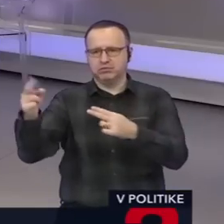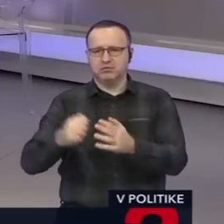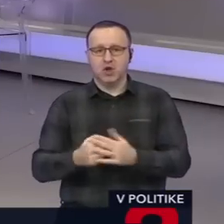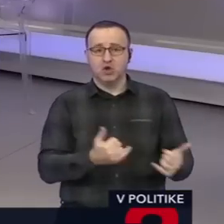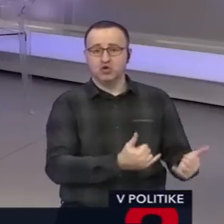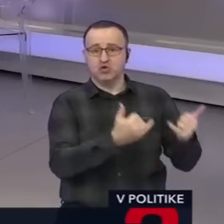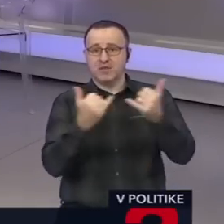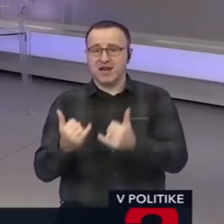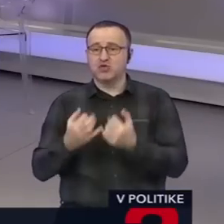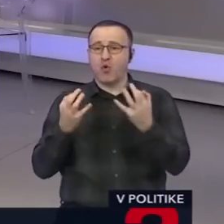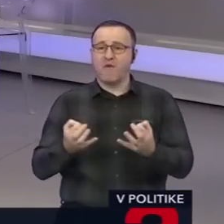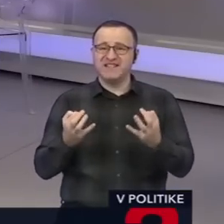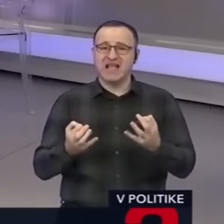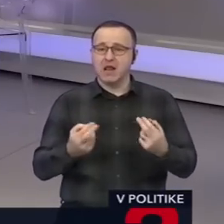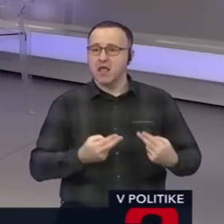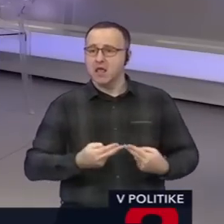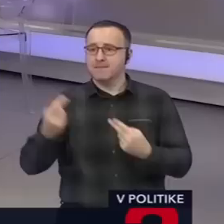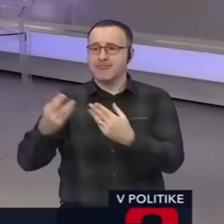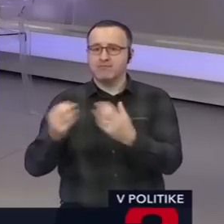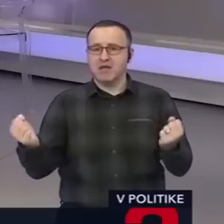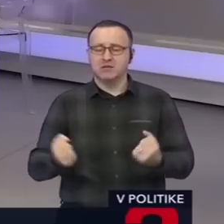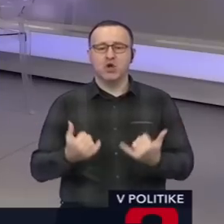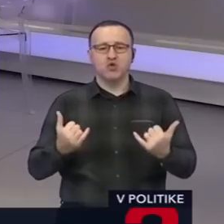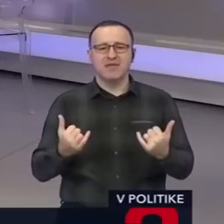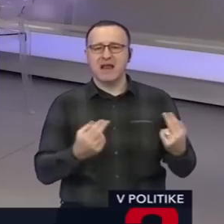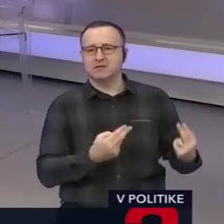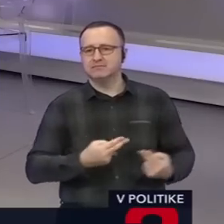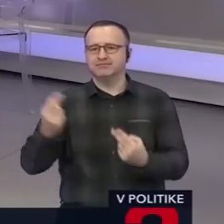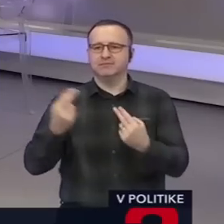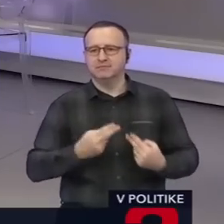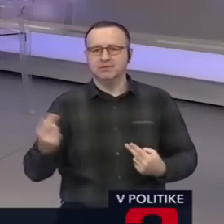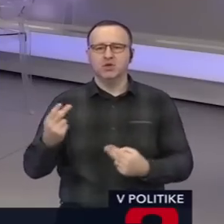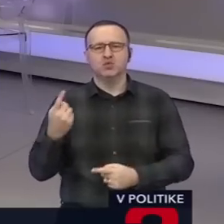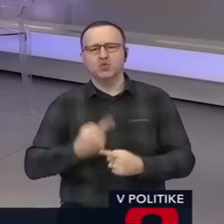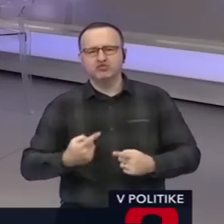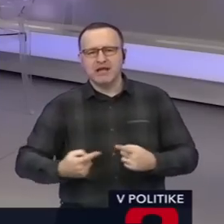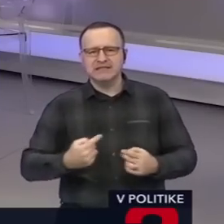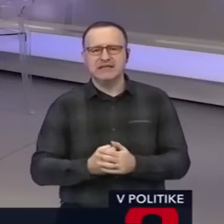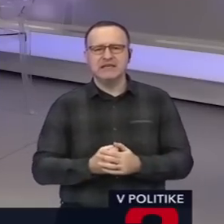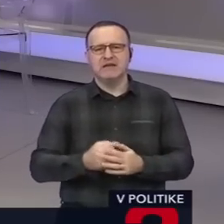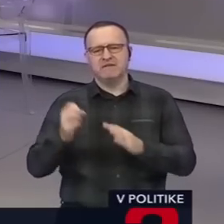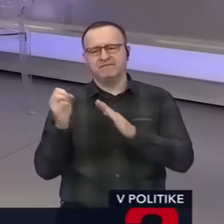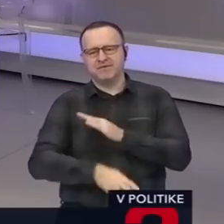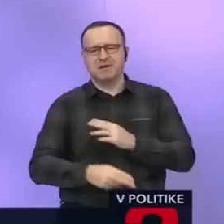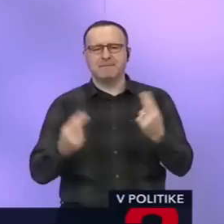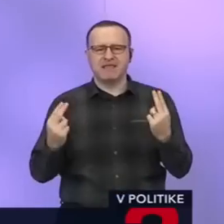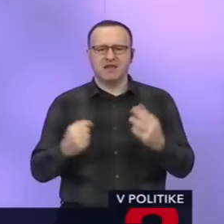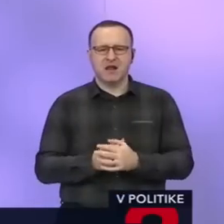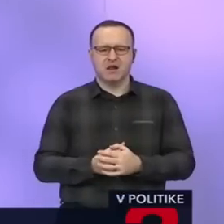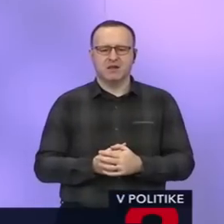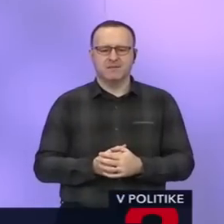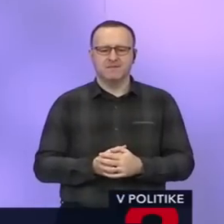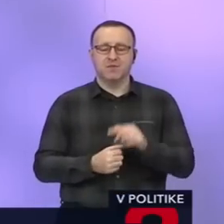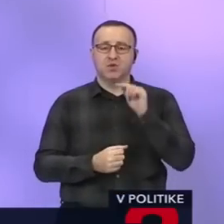oficiálne nikto stíhačky nevyviezol. Doteraz boli tie stíhačky vyvážané ako náhradné diely, vyradený materiál. A